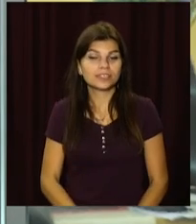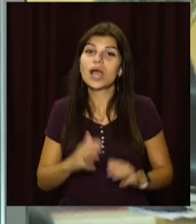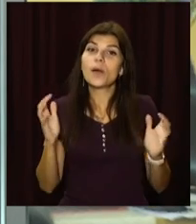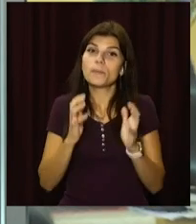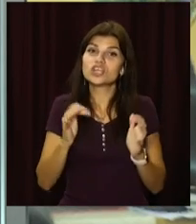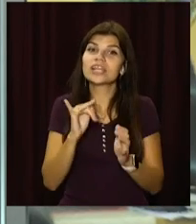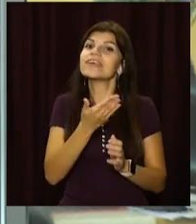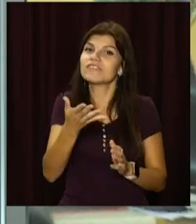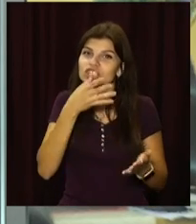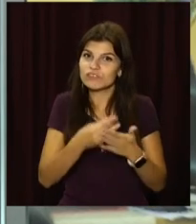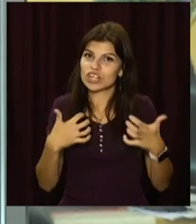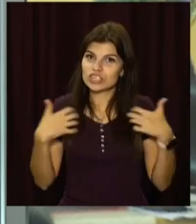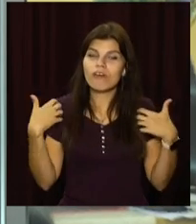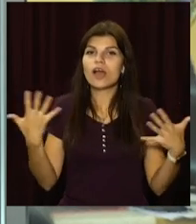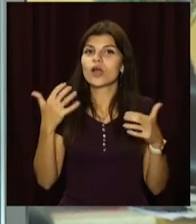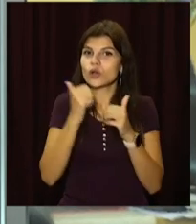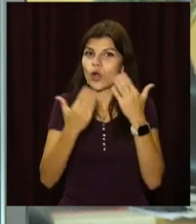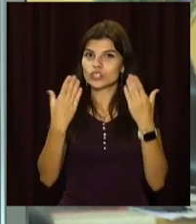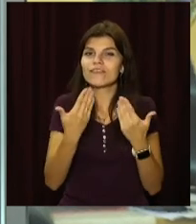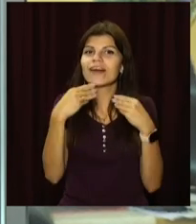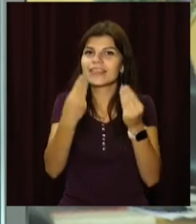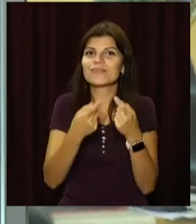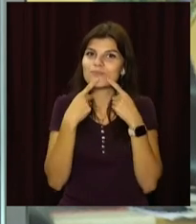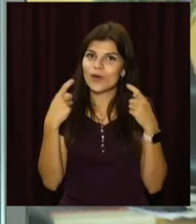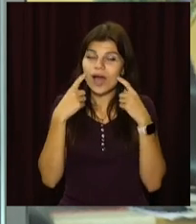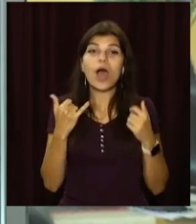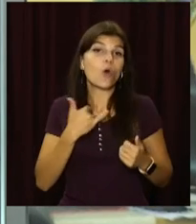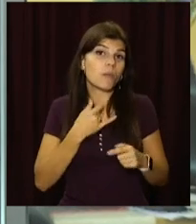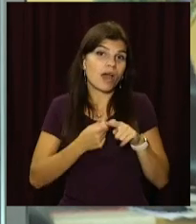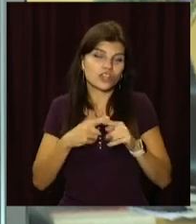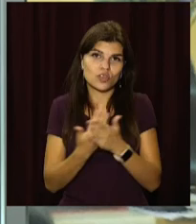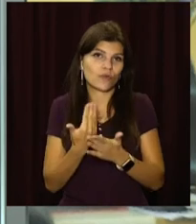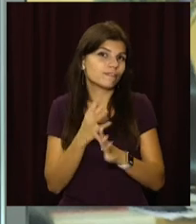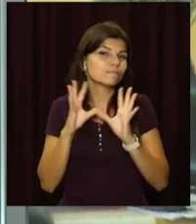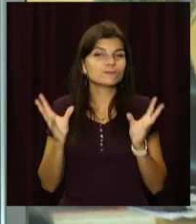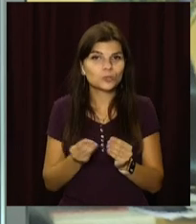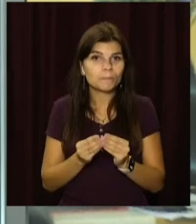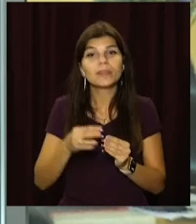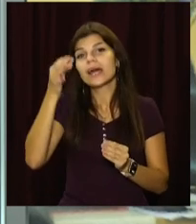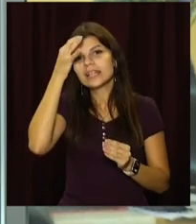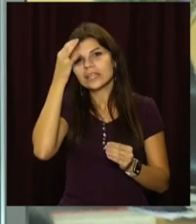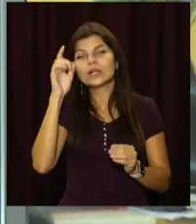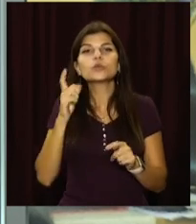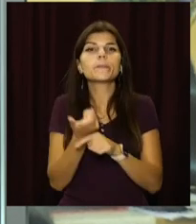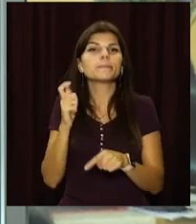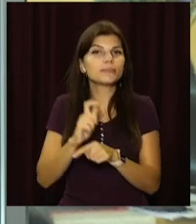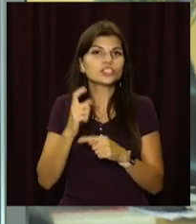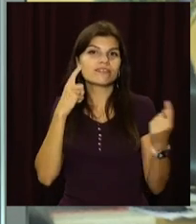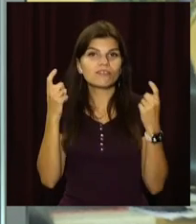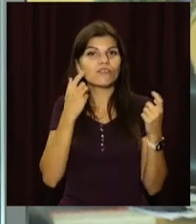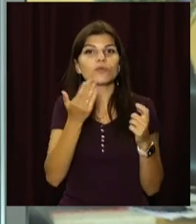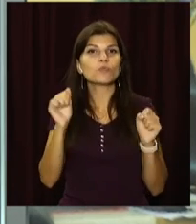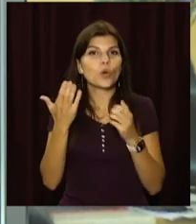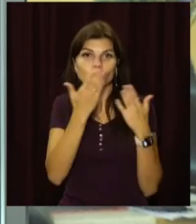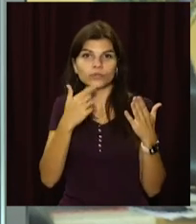Бережіть і ви своїх чотирилапих, які щоденно дарують вам посмішки. А у мене це всі новини на цю годину. Нагадаю, що більше інформації можна